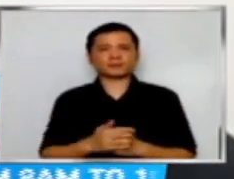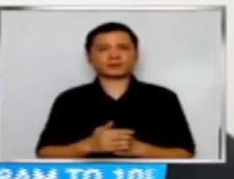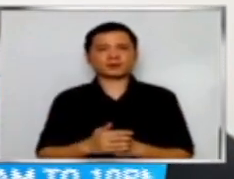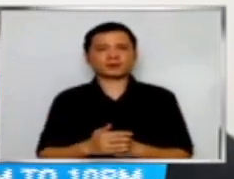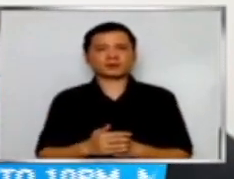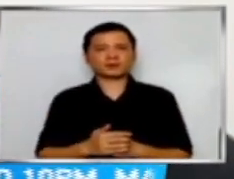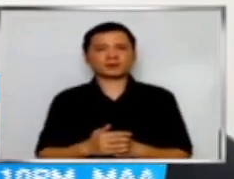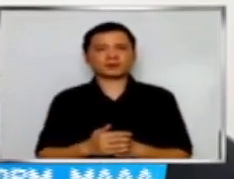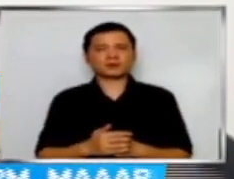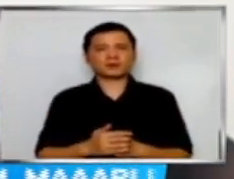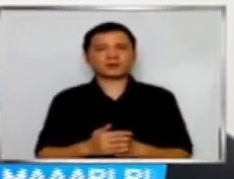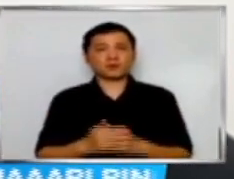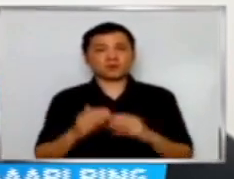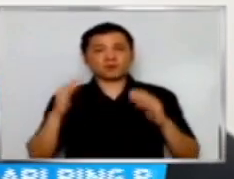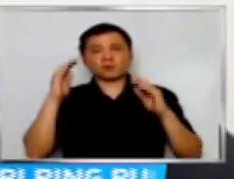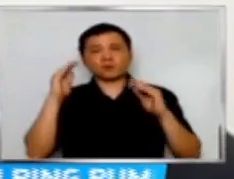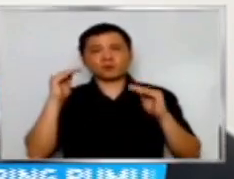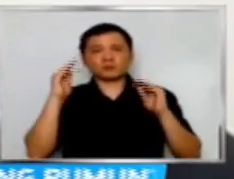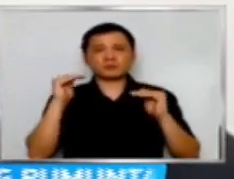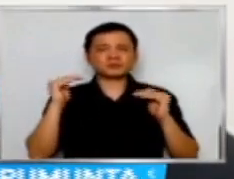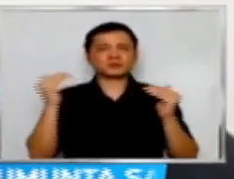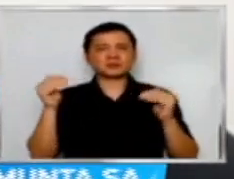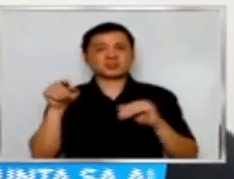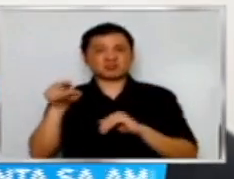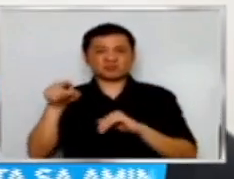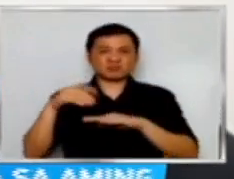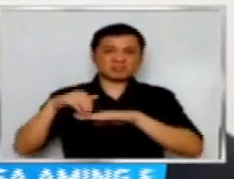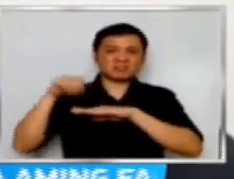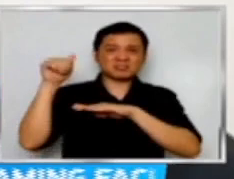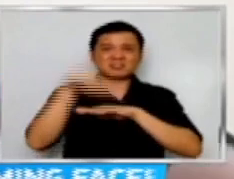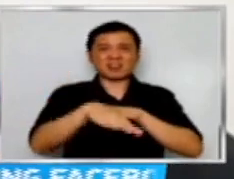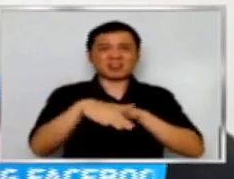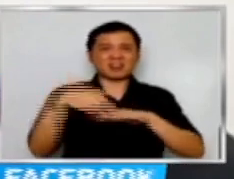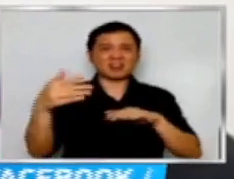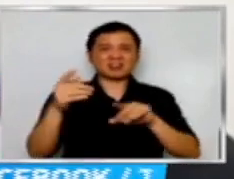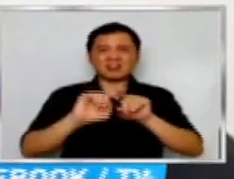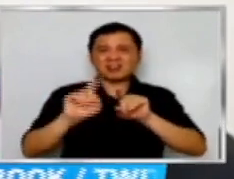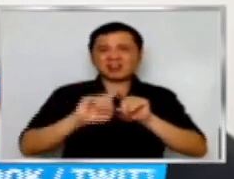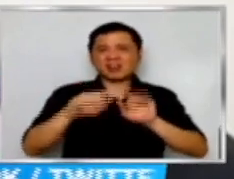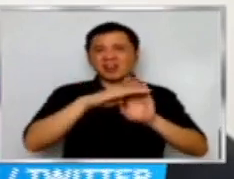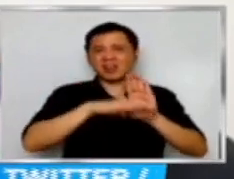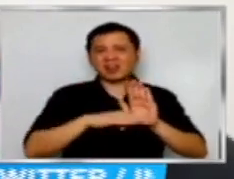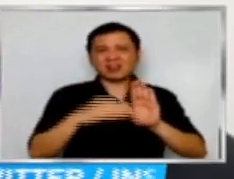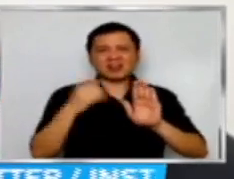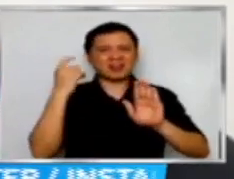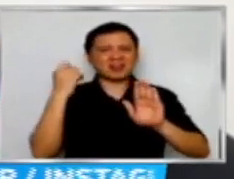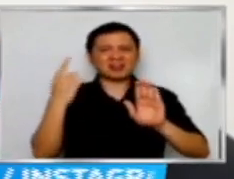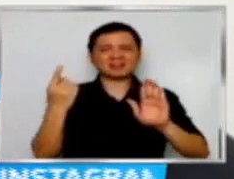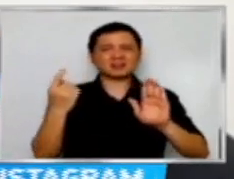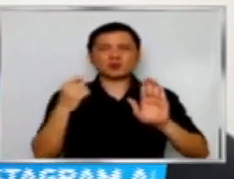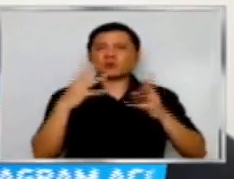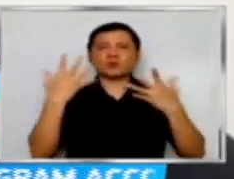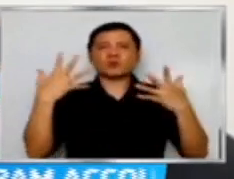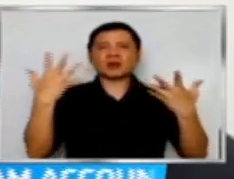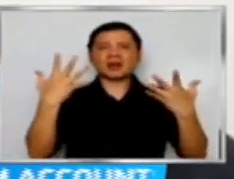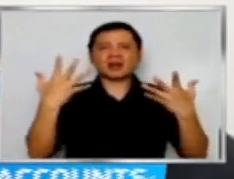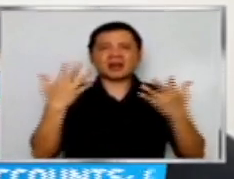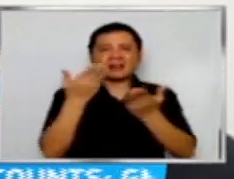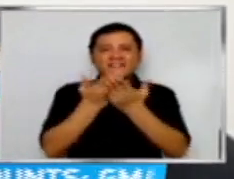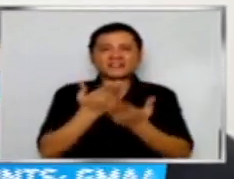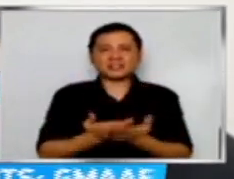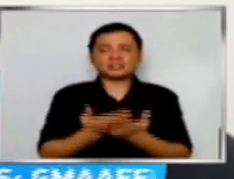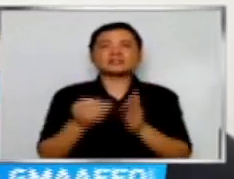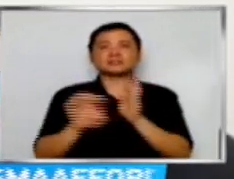na minsan parang walang basis. Kung makikita niyo po sa news, ang UAE po